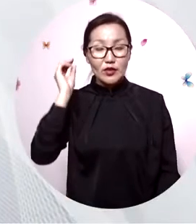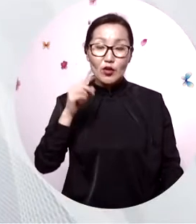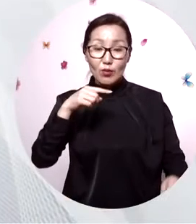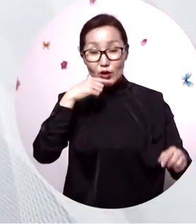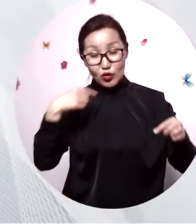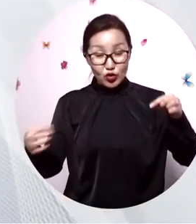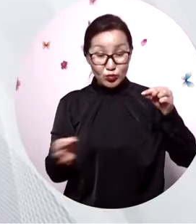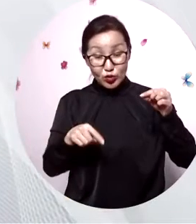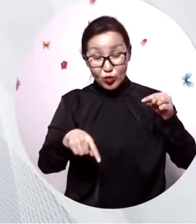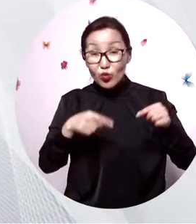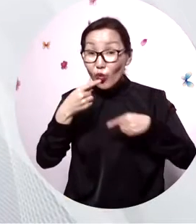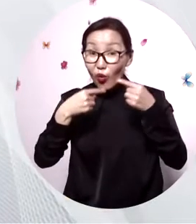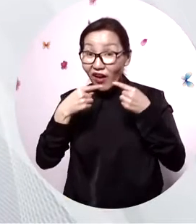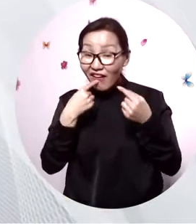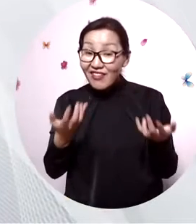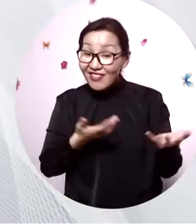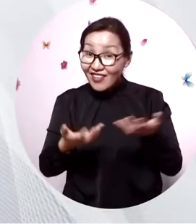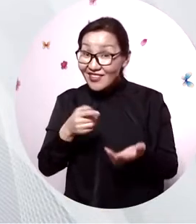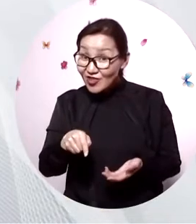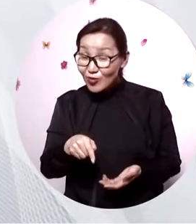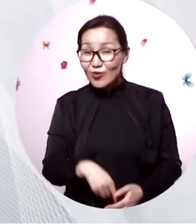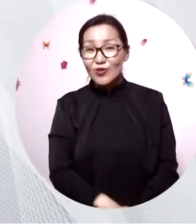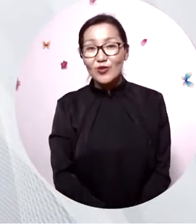морин хуур хөгжмийн тухай ярилцсан тийм ээ.